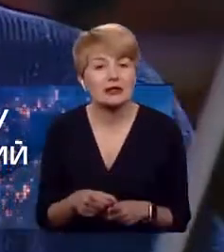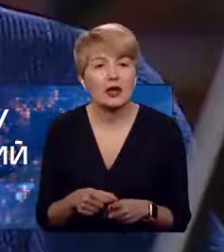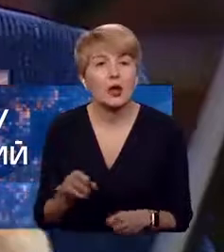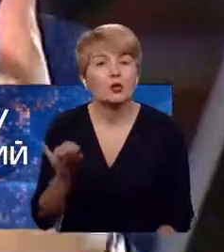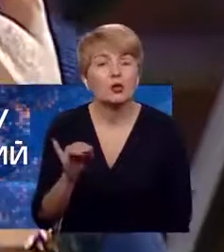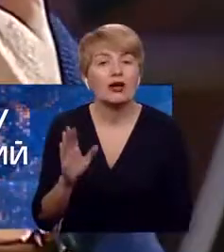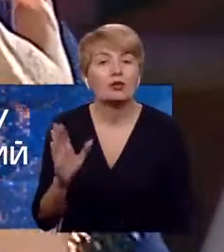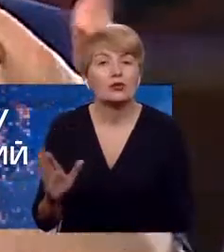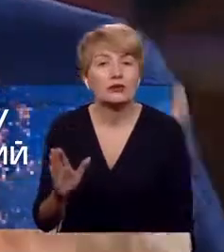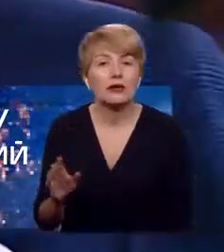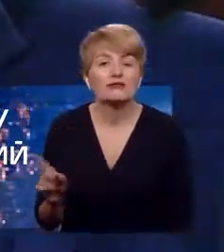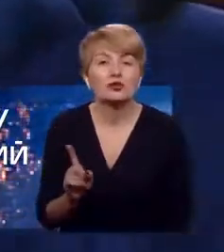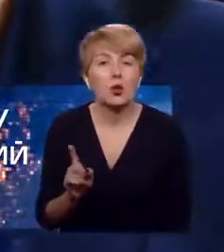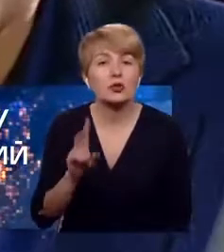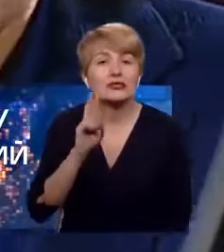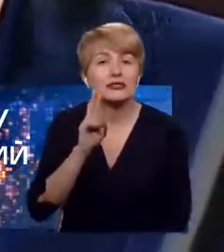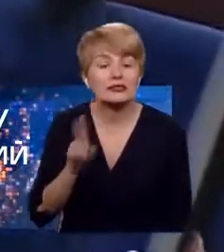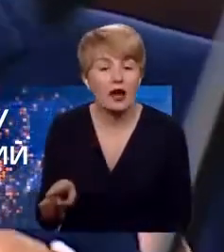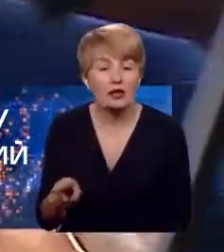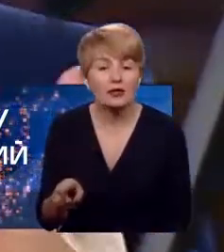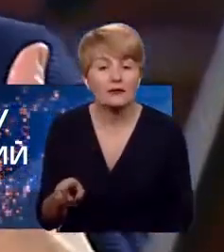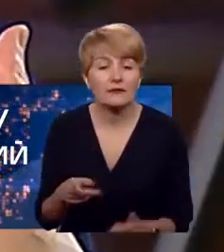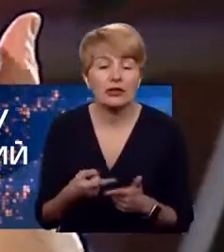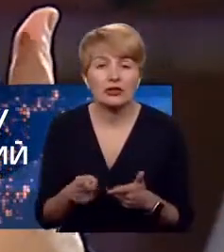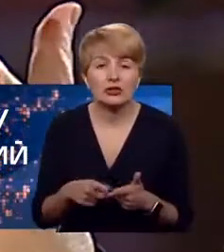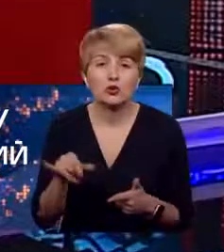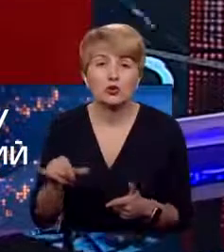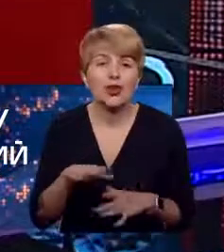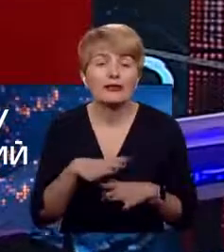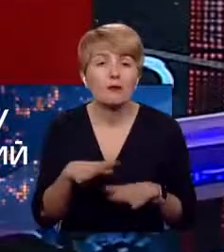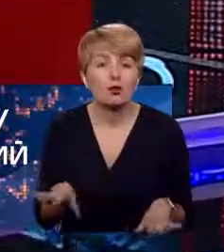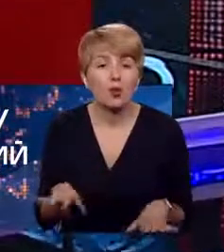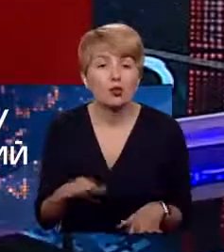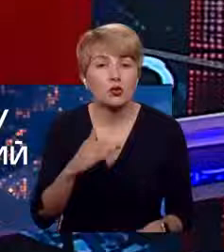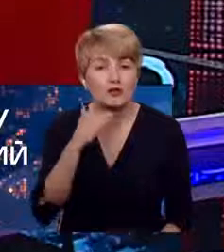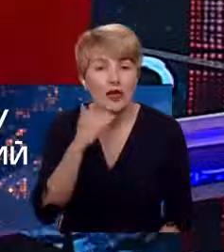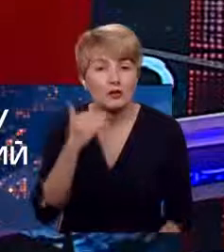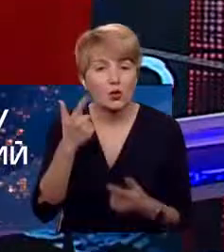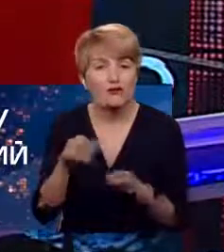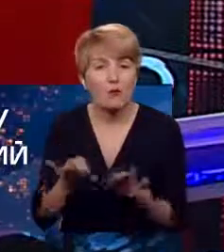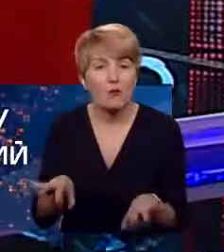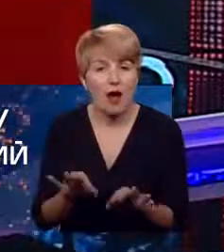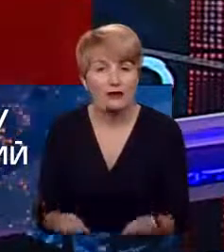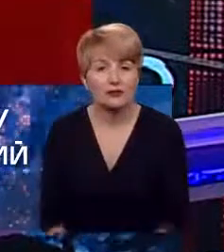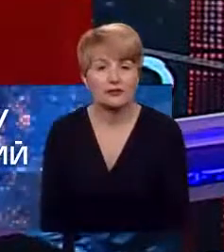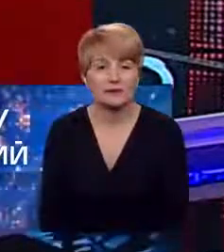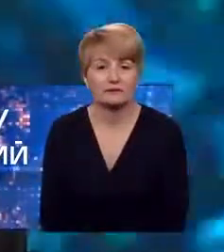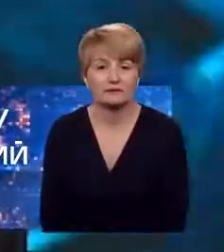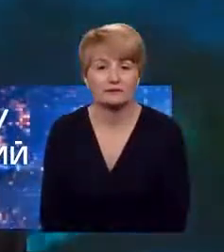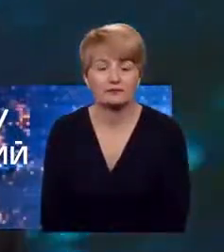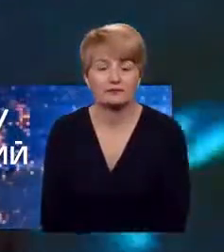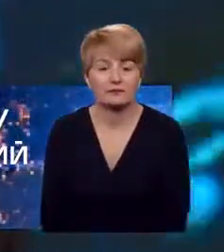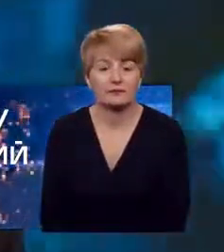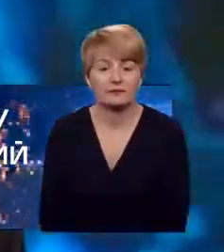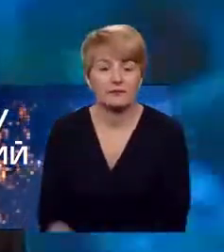Юлія Володимирівна чогось не знала, що у неї не було достатньо інформації, що